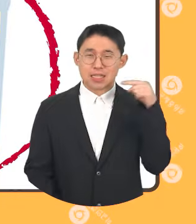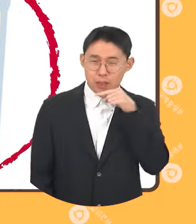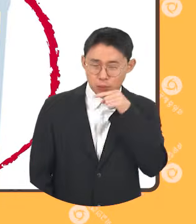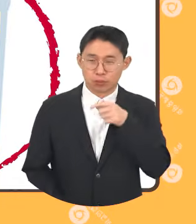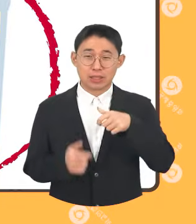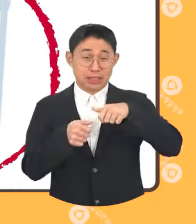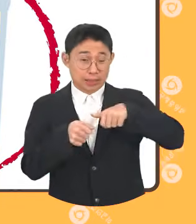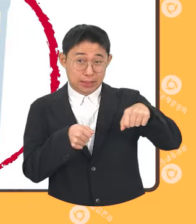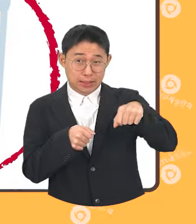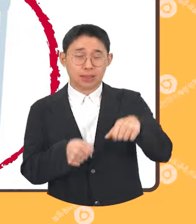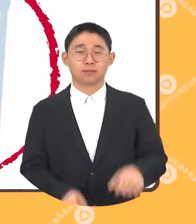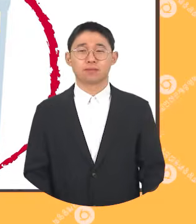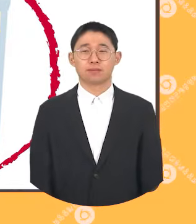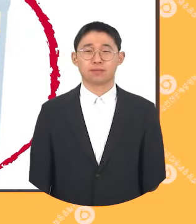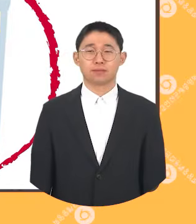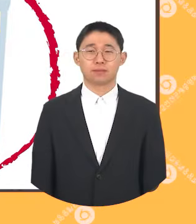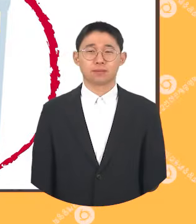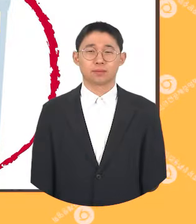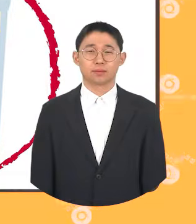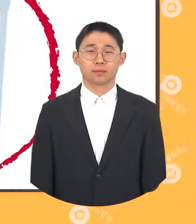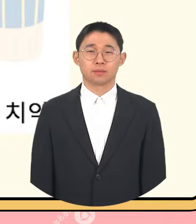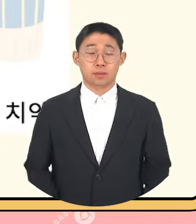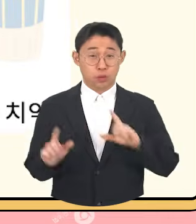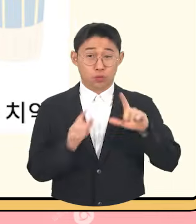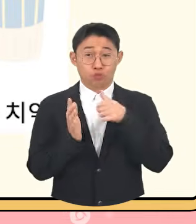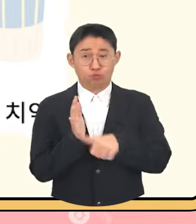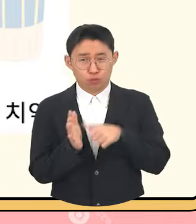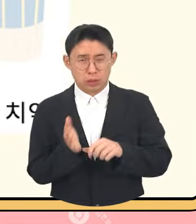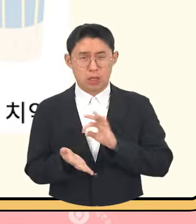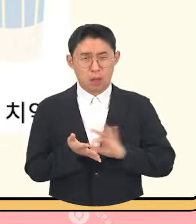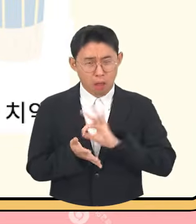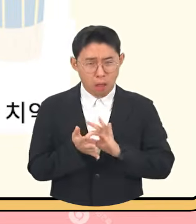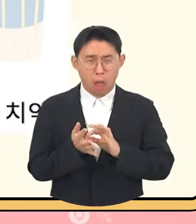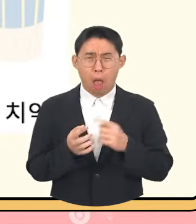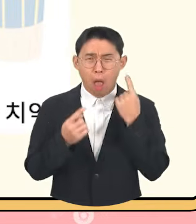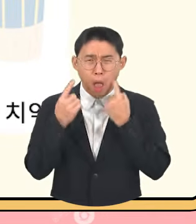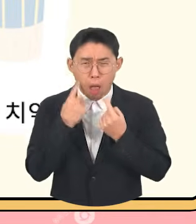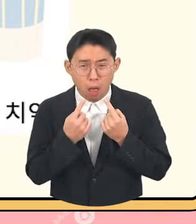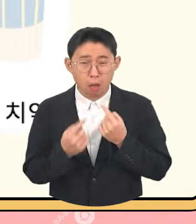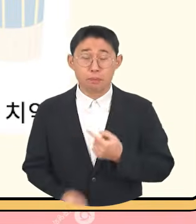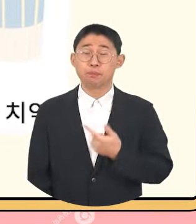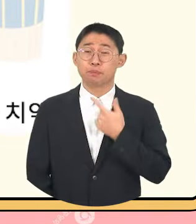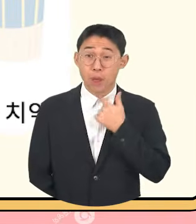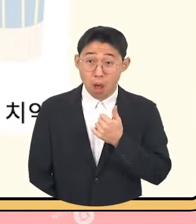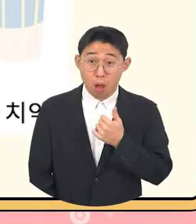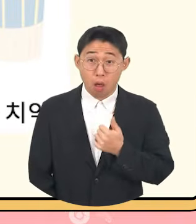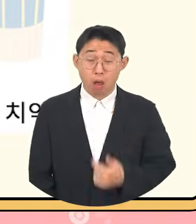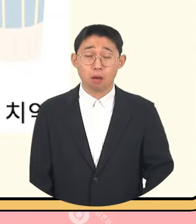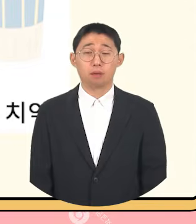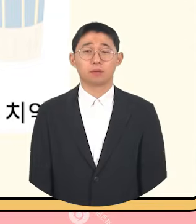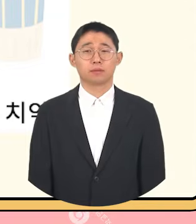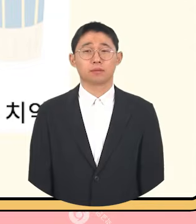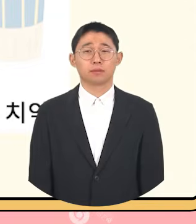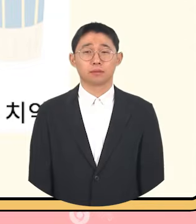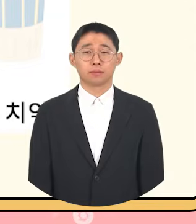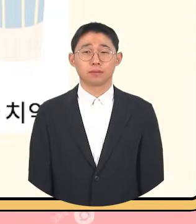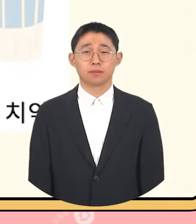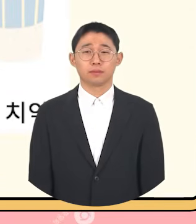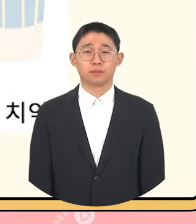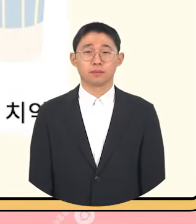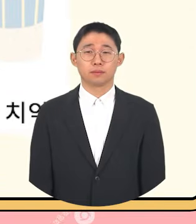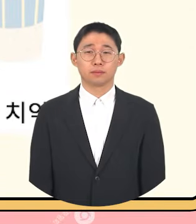때 쓰는 칫솔과 치약이 있어요. 생활용품을 사용하다가 다쳤거나 다칠 뻔했던 경험이